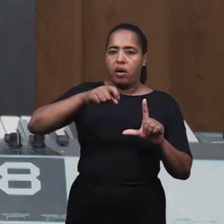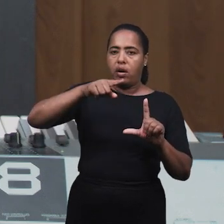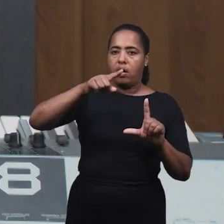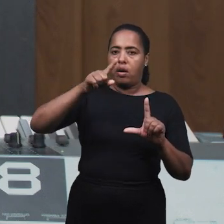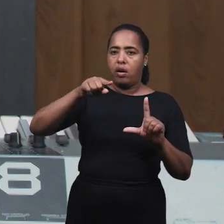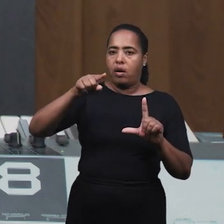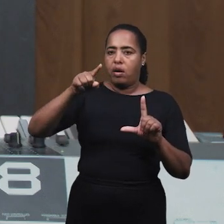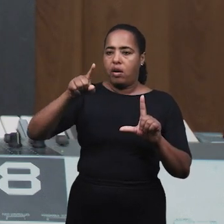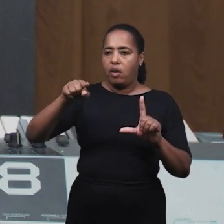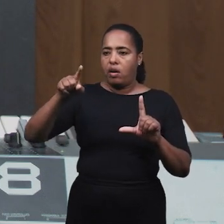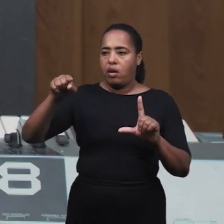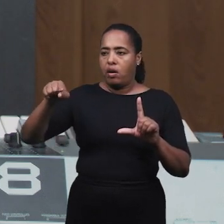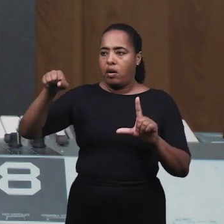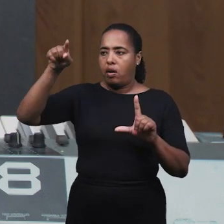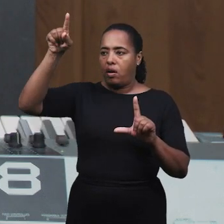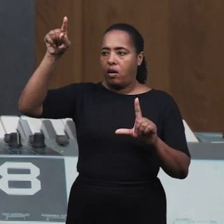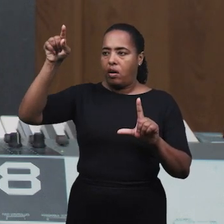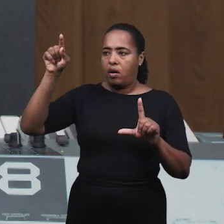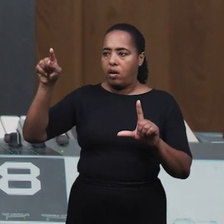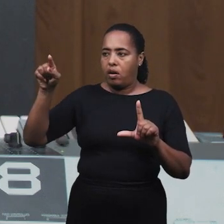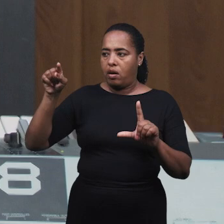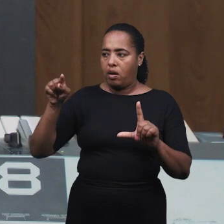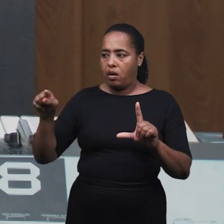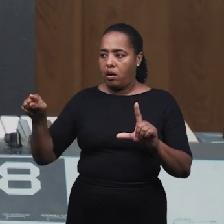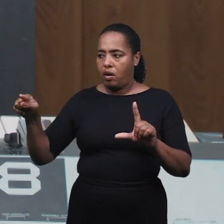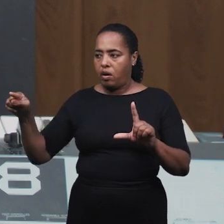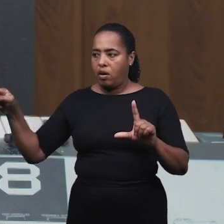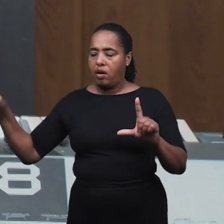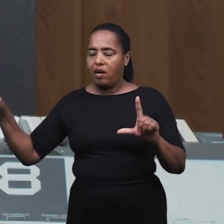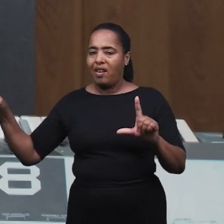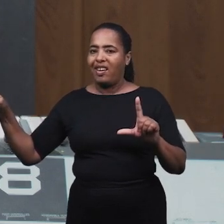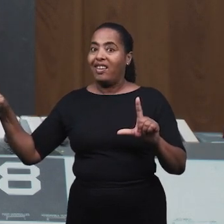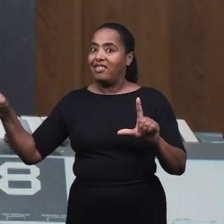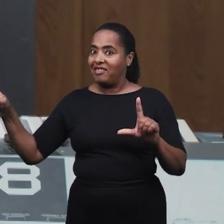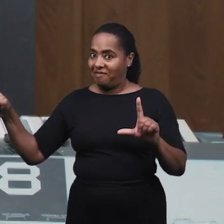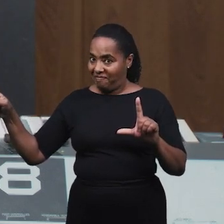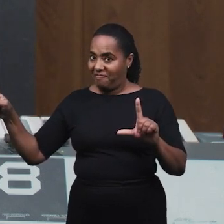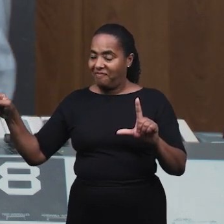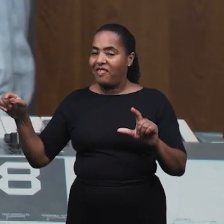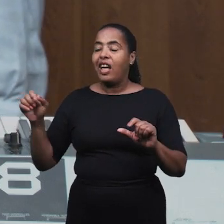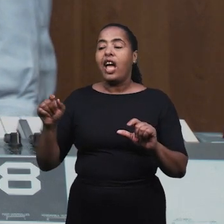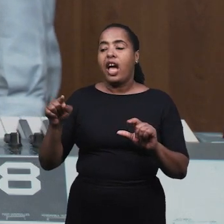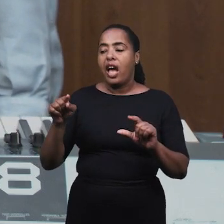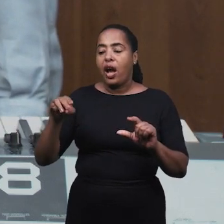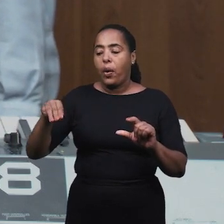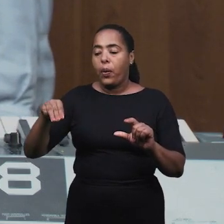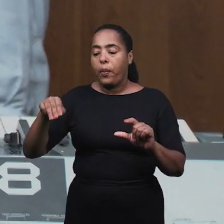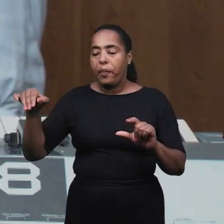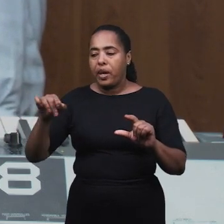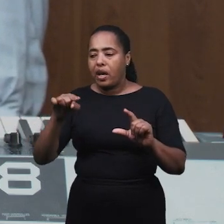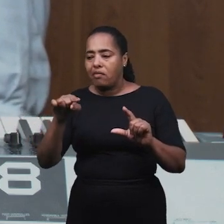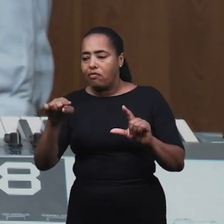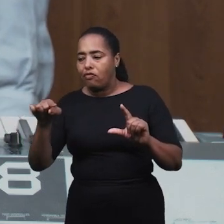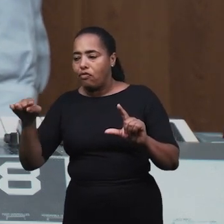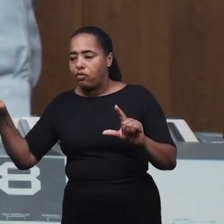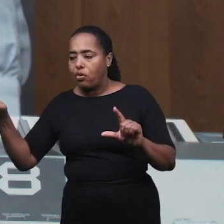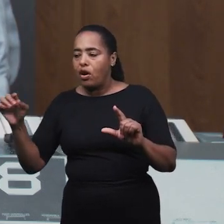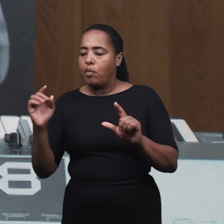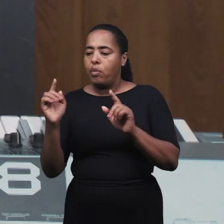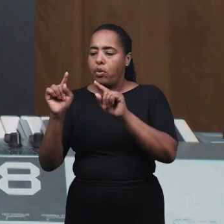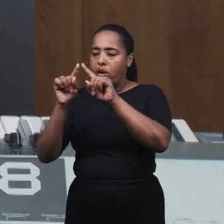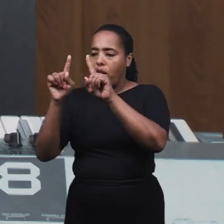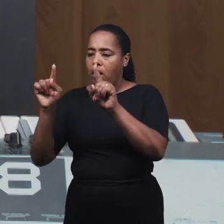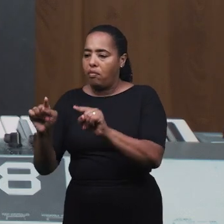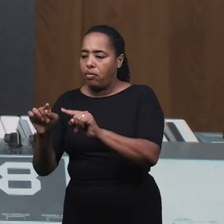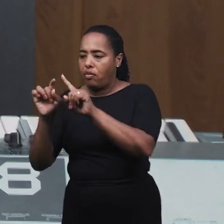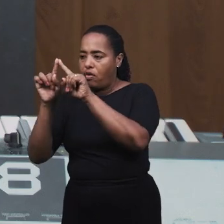ton. Sol, sol, sol, lá, si, lá, mi. Ce mi, c'est déjà une note longue